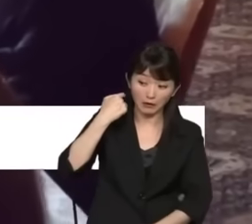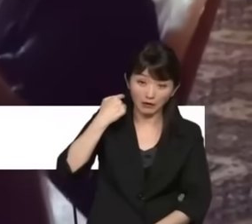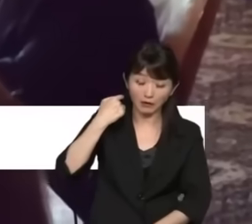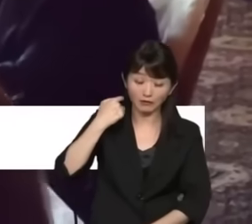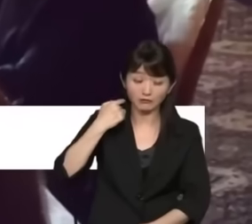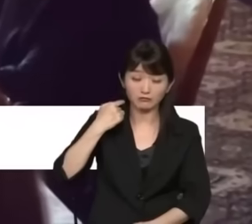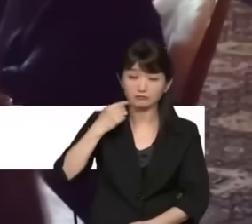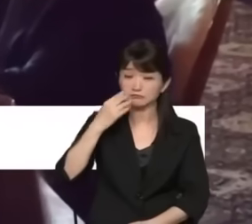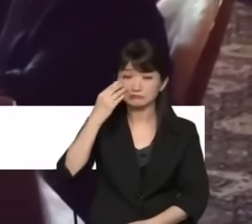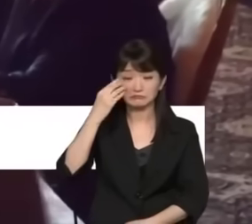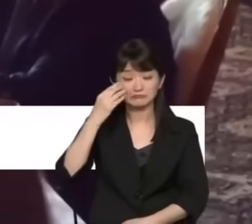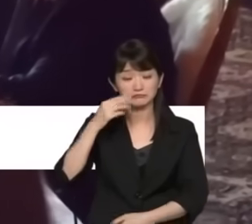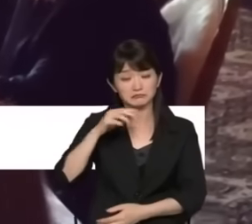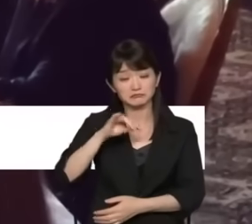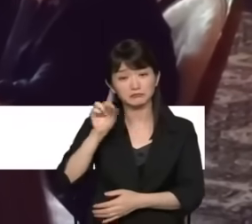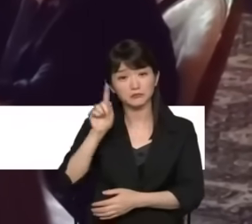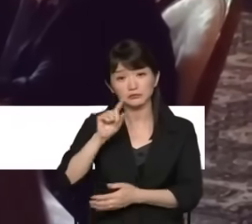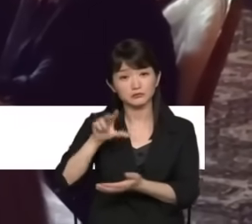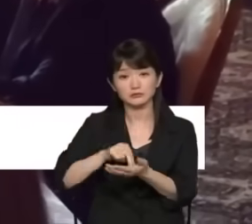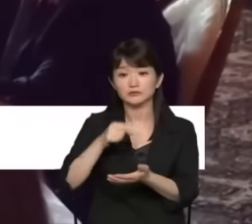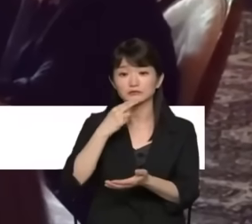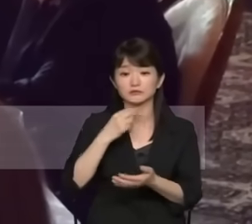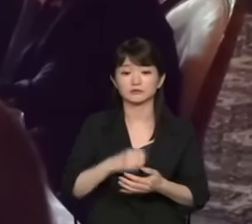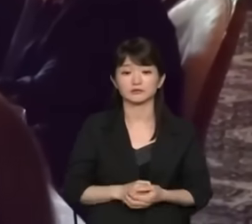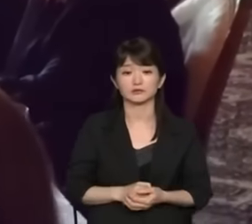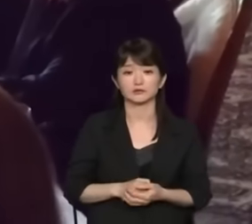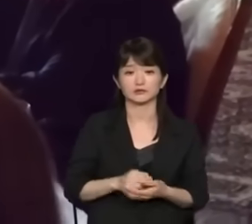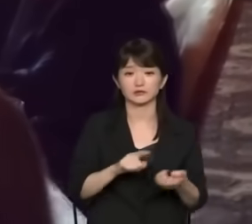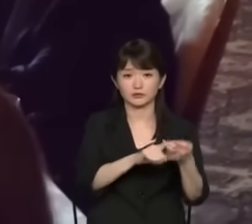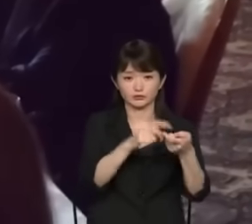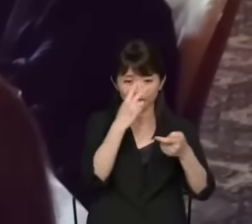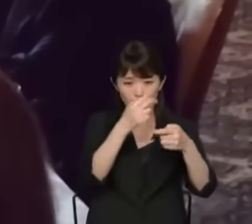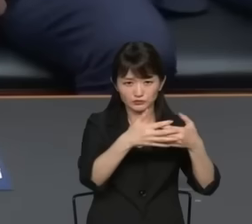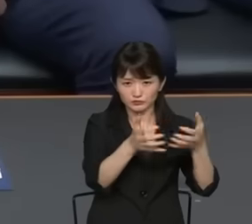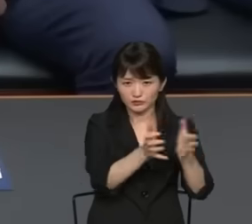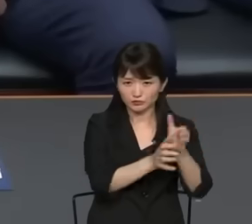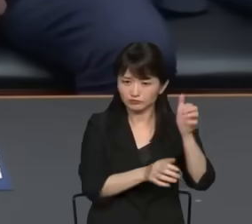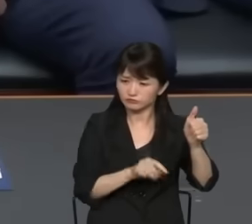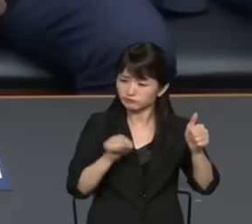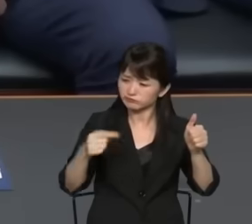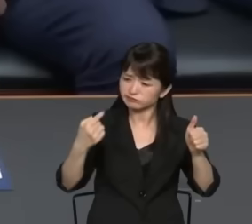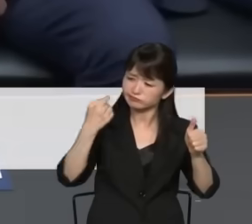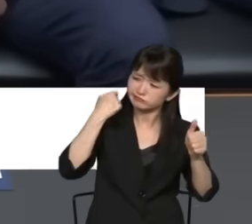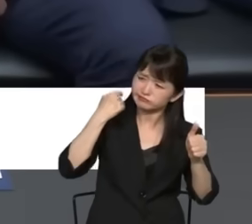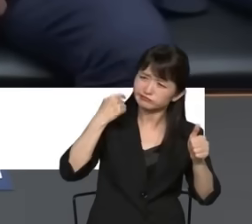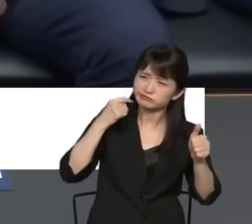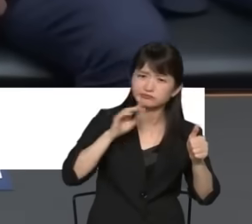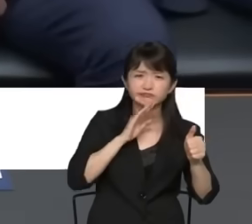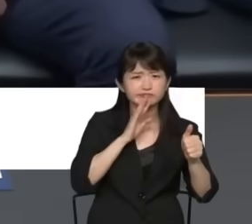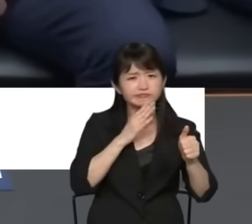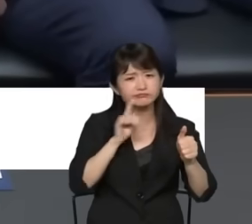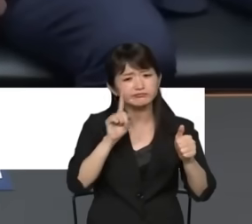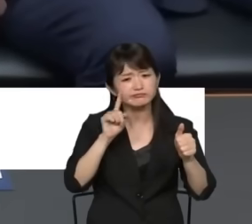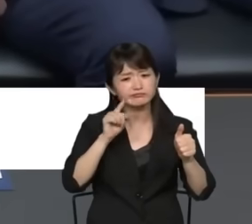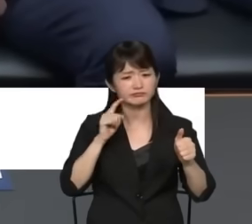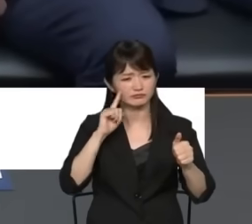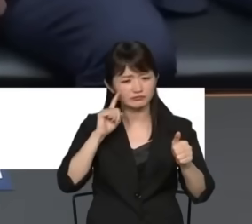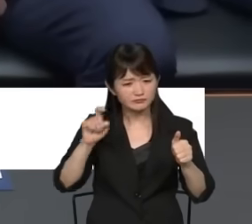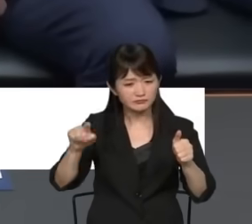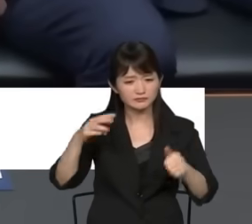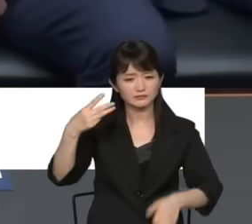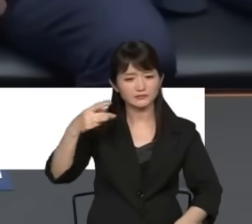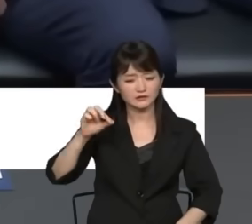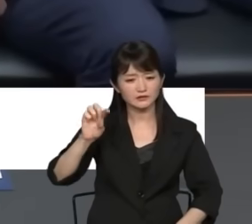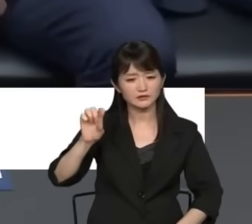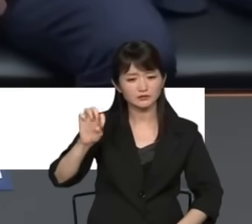앞서 연방수사국 국장도 공개적으로 총알 피격에 의문을 제기했습니다. With respect to former President Trump,